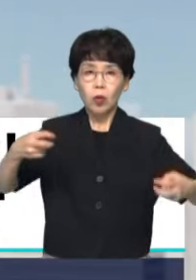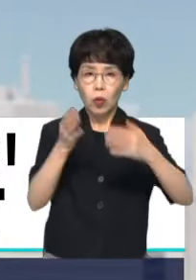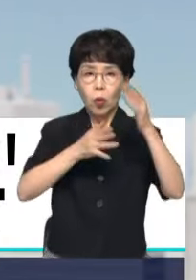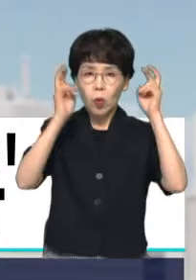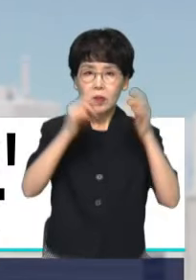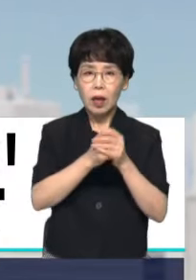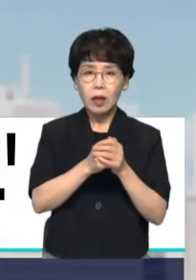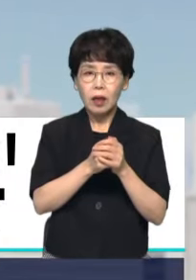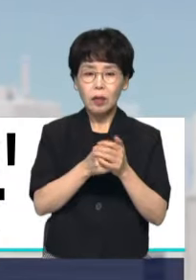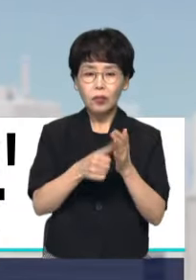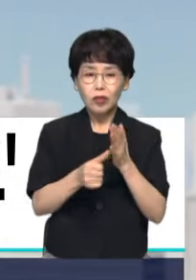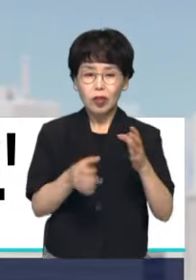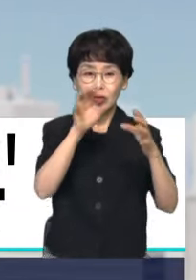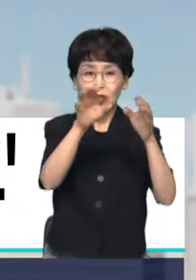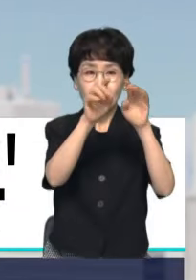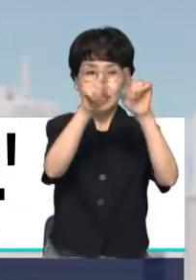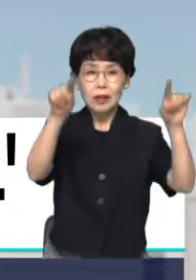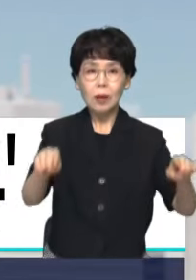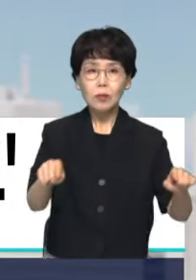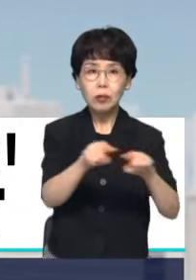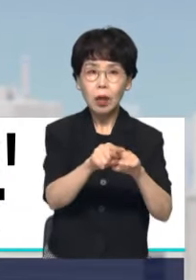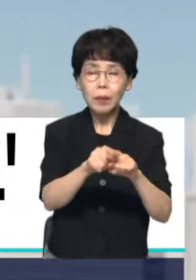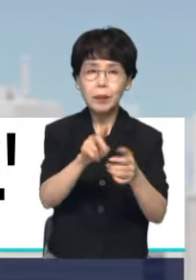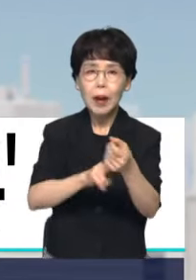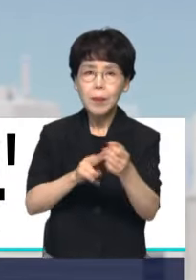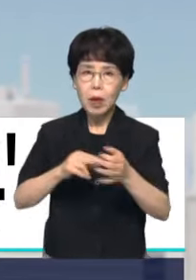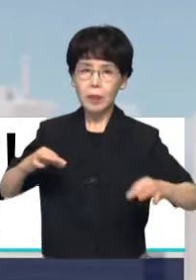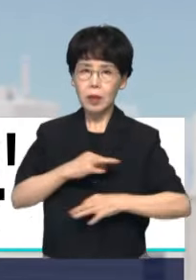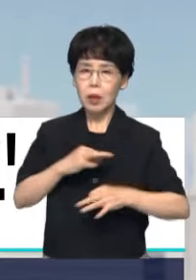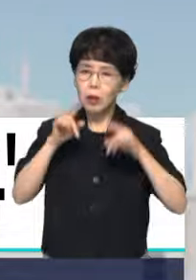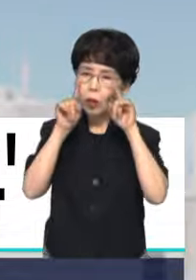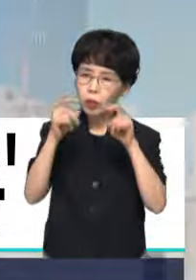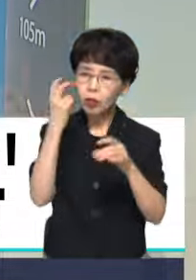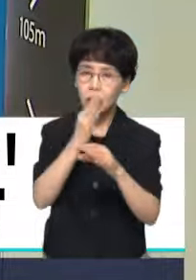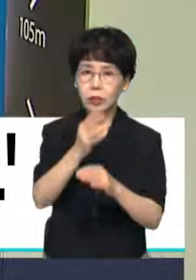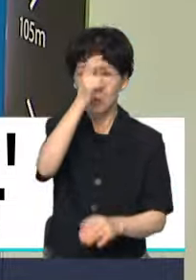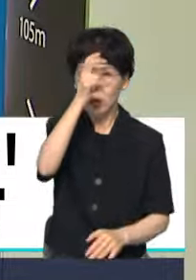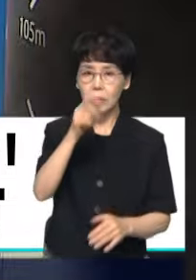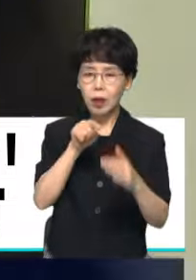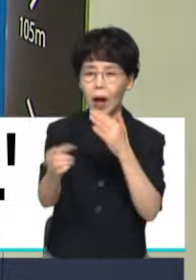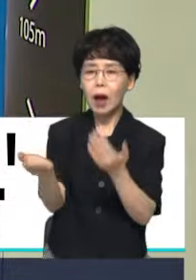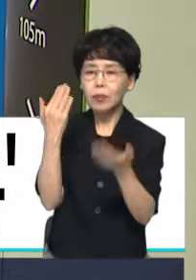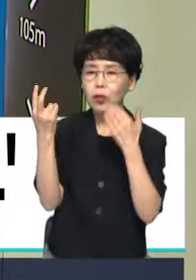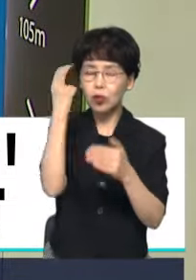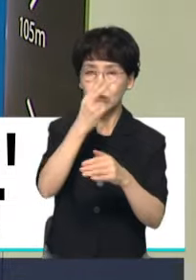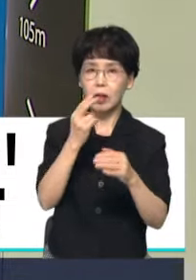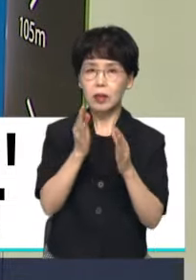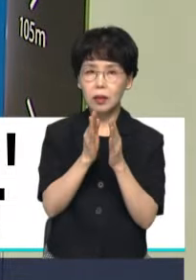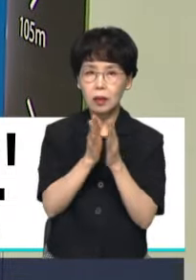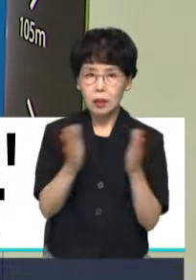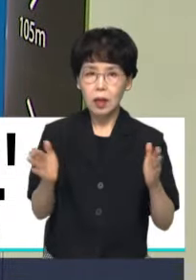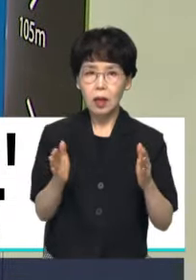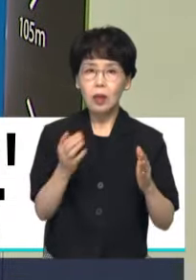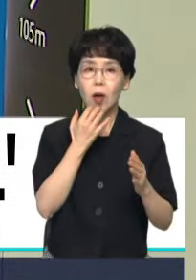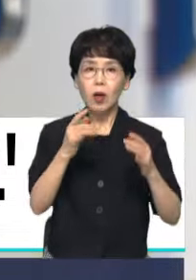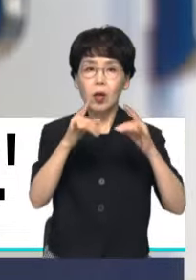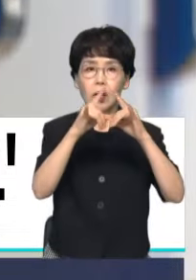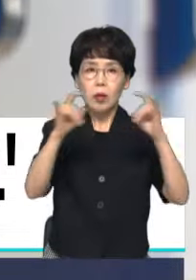서울교통공사의 사물함 납품 비리 의혹을 수사하고 있는 경찰이 강제 수사에 착수했습니다. 서울 송동경찰서는 오늘